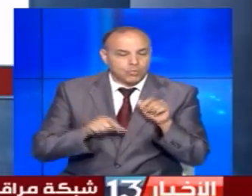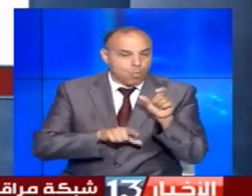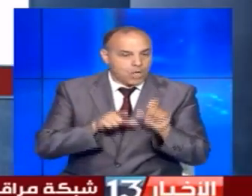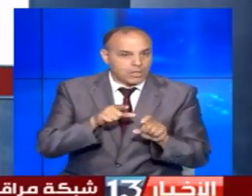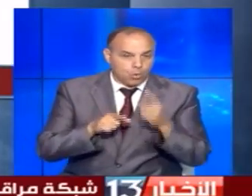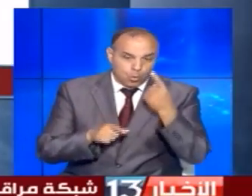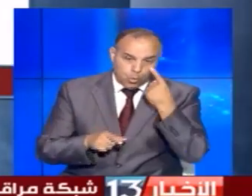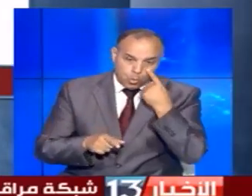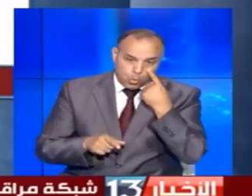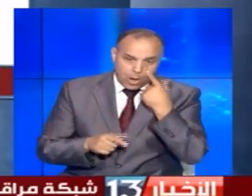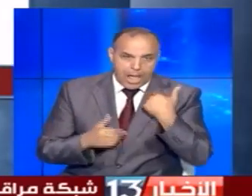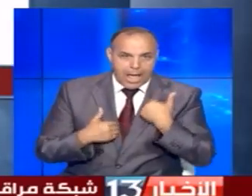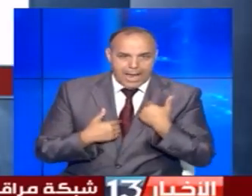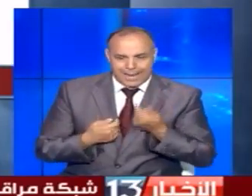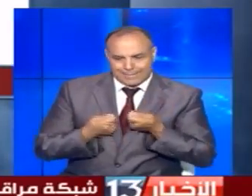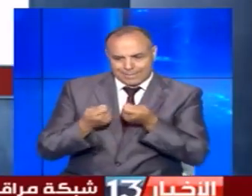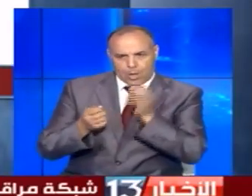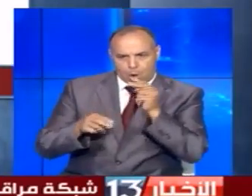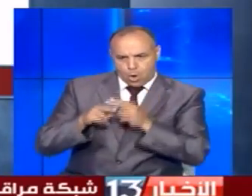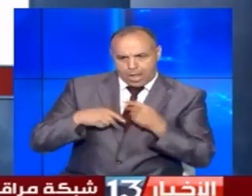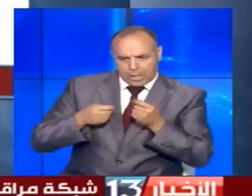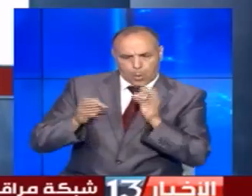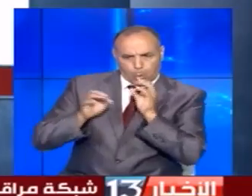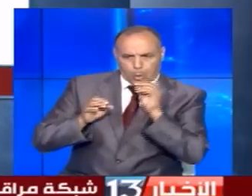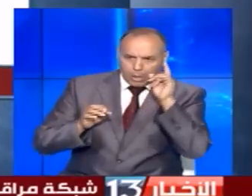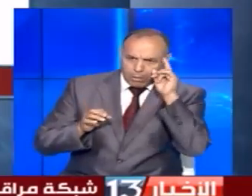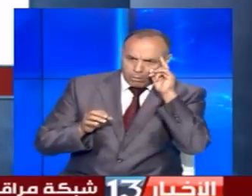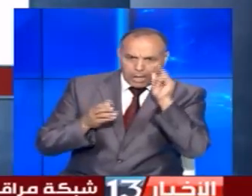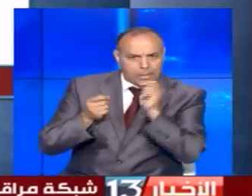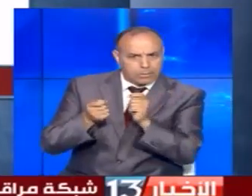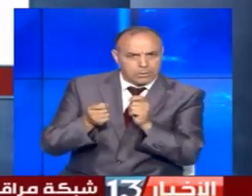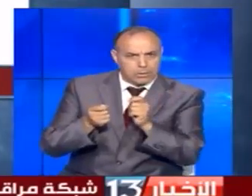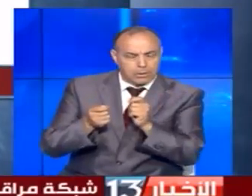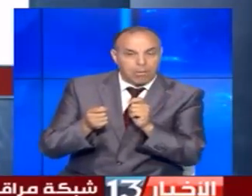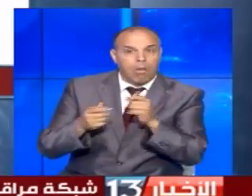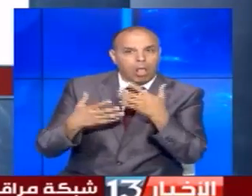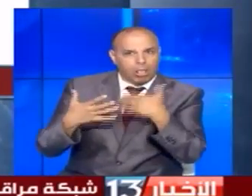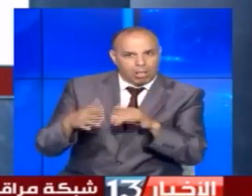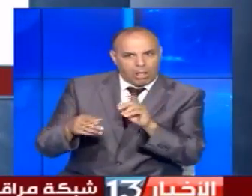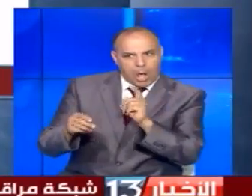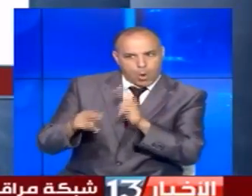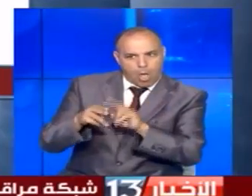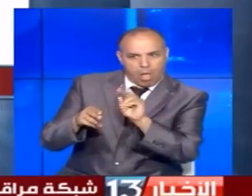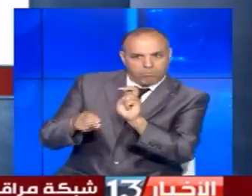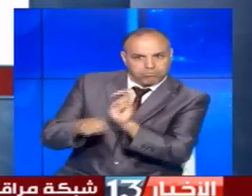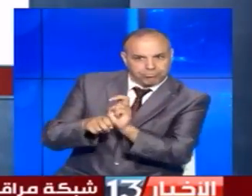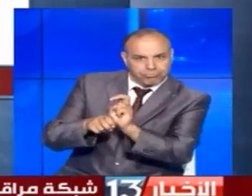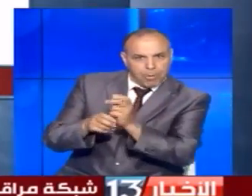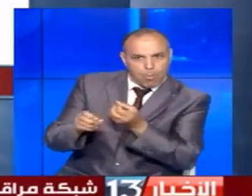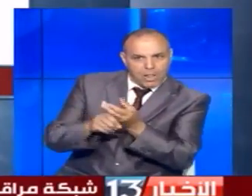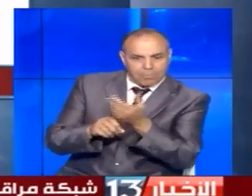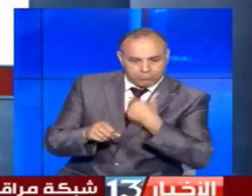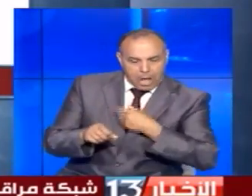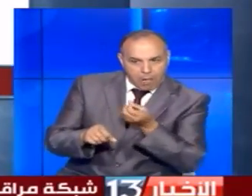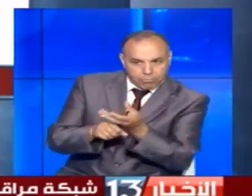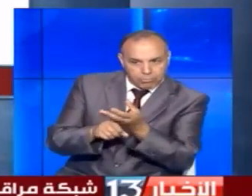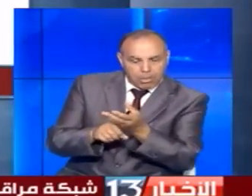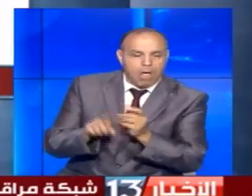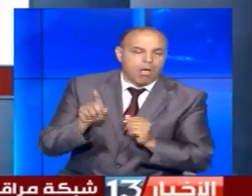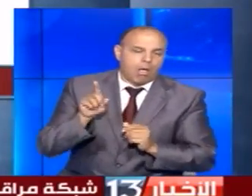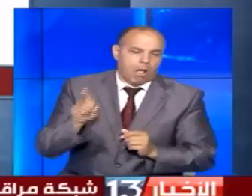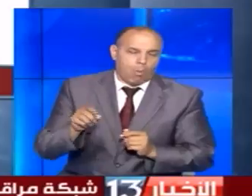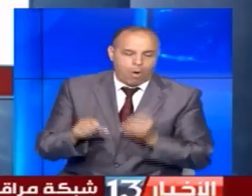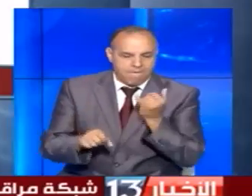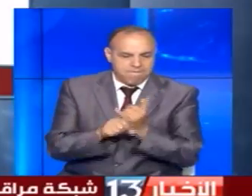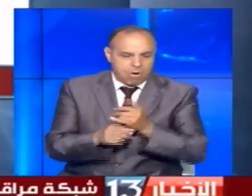المواطنين الذين لم يقوموا بتزكية أحد المترشحين وتم إدراج أسمائهم ومعطياتهم الشخصية